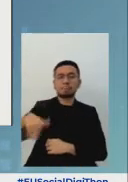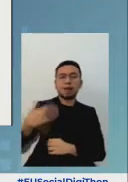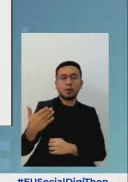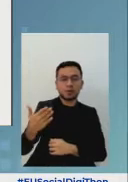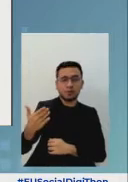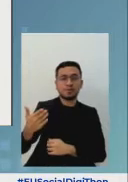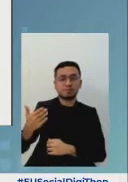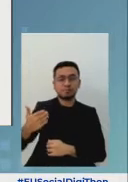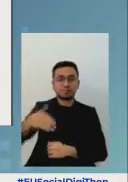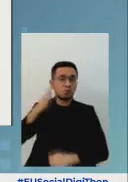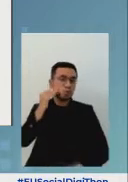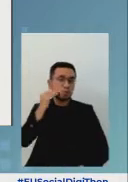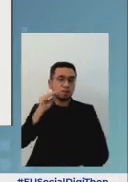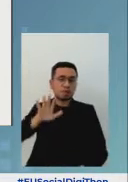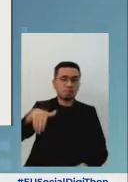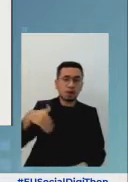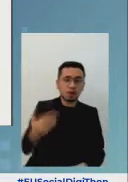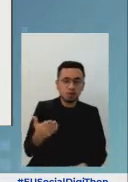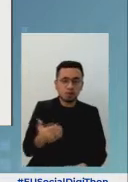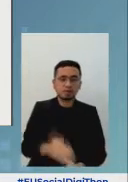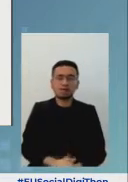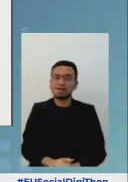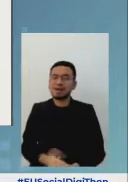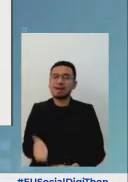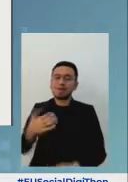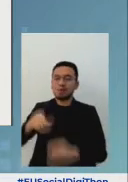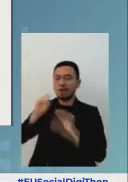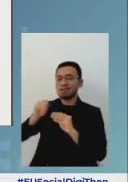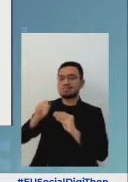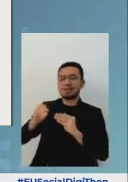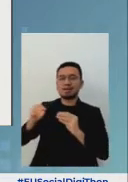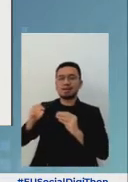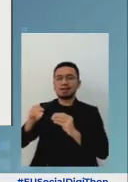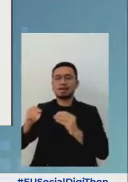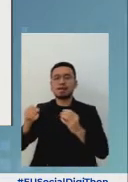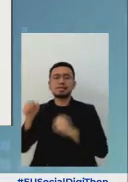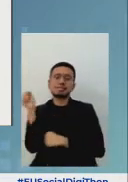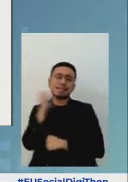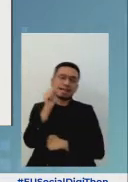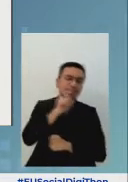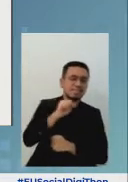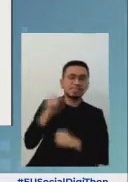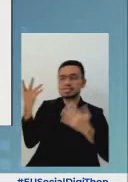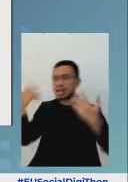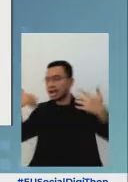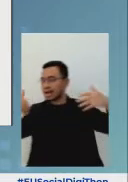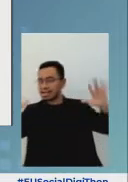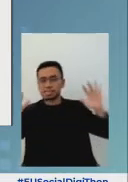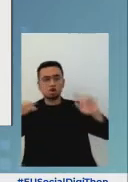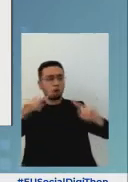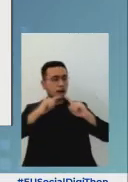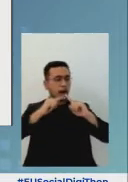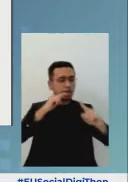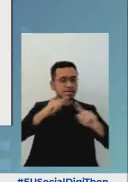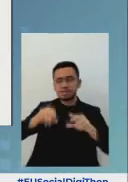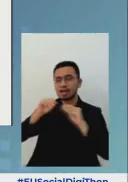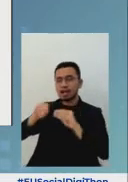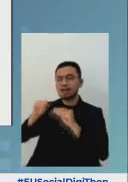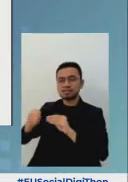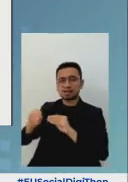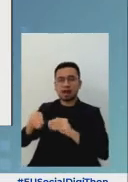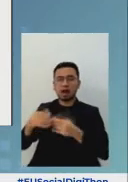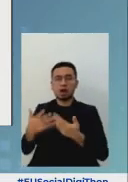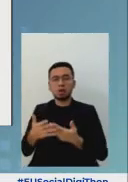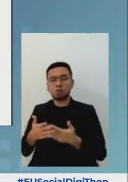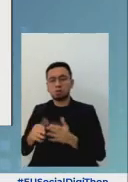day, please ajarin mereka nari, nyanyi ya, berkomunikasi, itu semuanya ya, seneng kucing dan